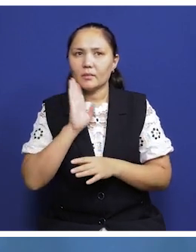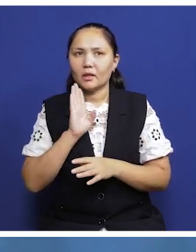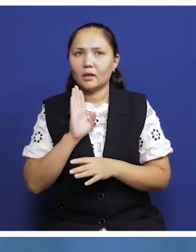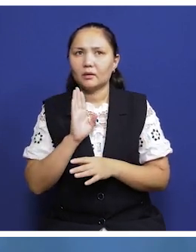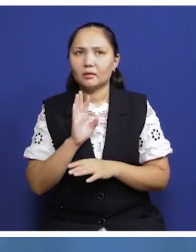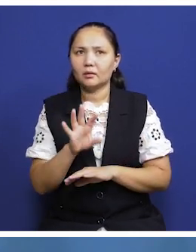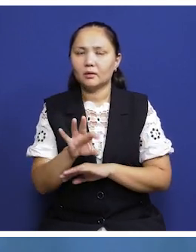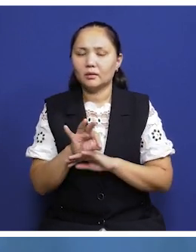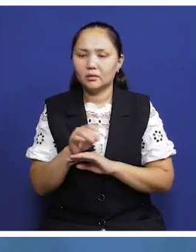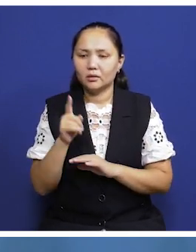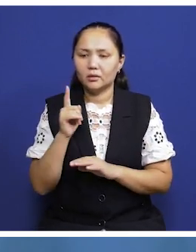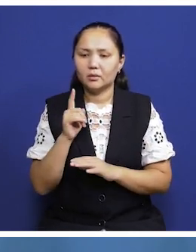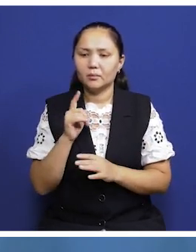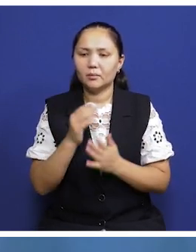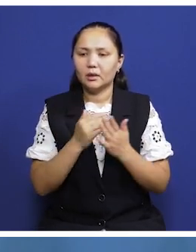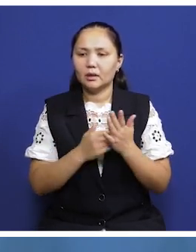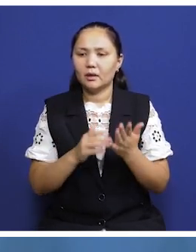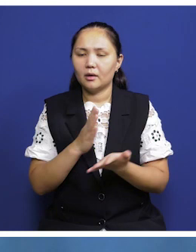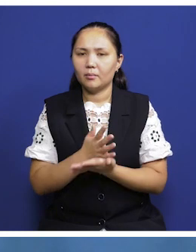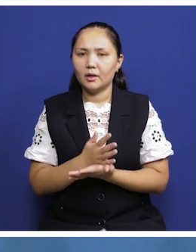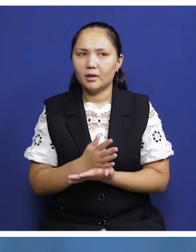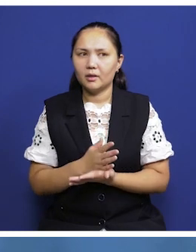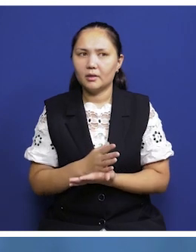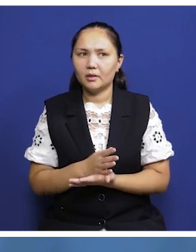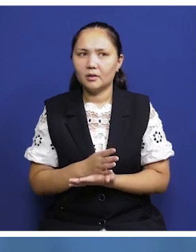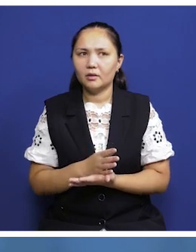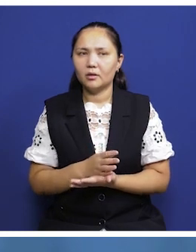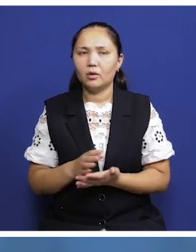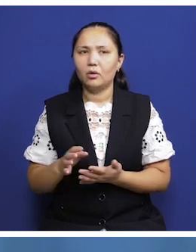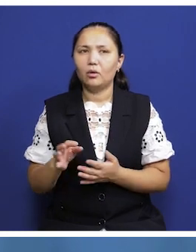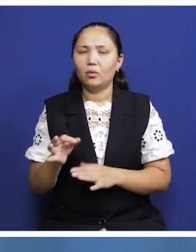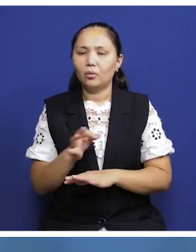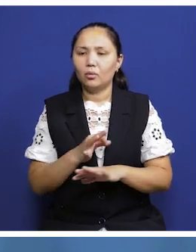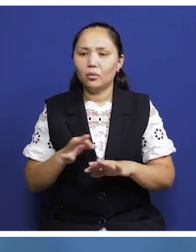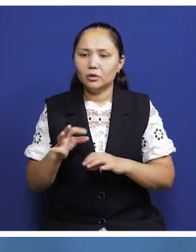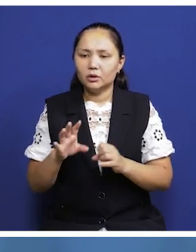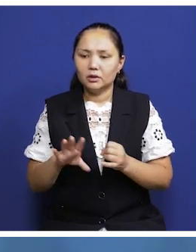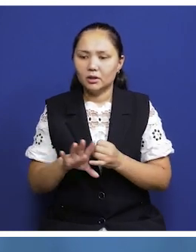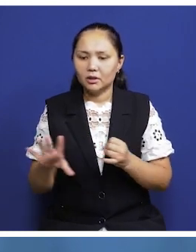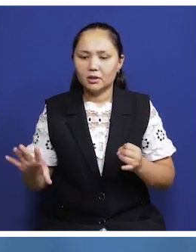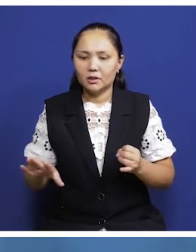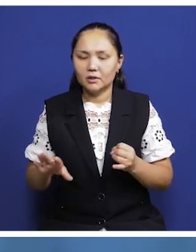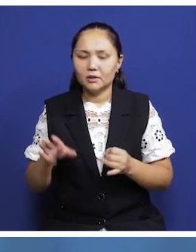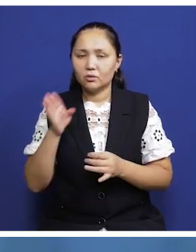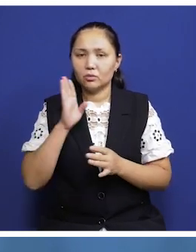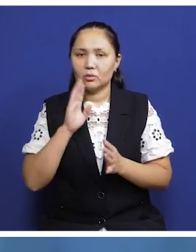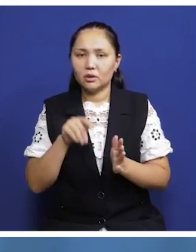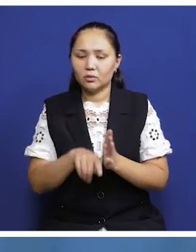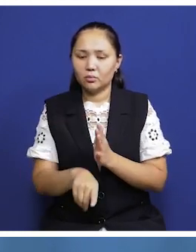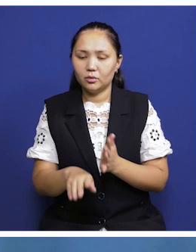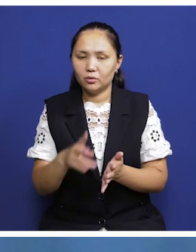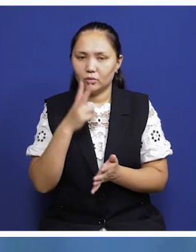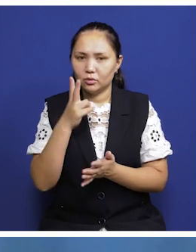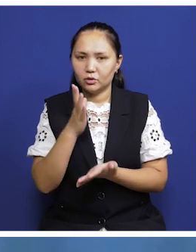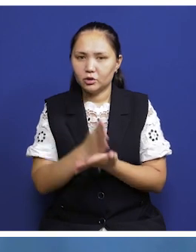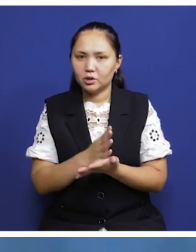деп отырмыз. Бірақ биылғы жаз айларында көрсетіп отыр, бізде ол елді мекендерде де жер асты суы түсіп кетіп, қазір сағатпен беріп отырған жағдайларымыз да